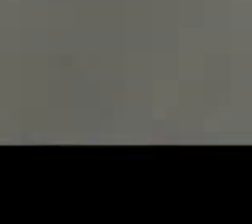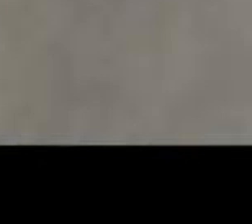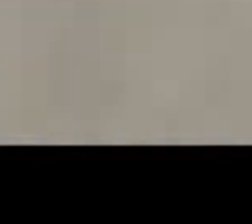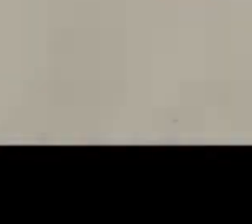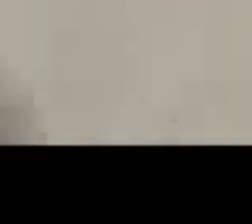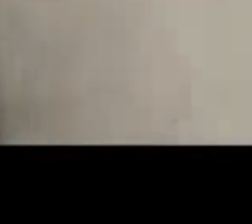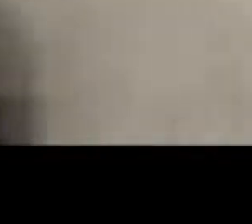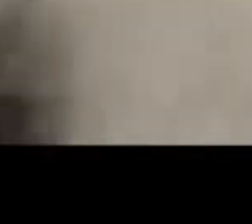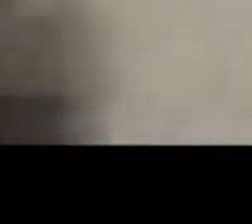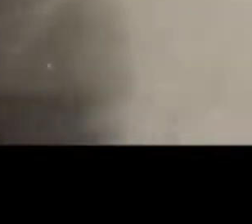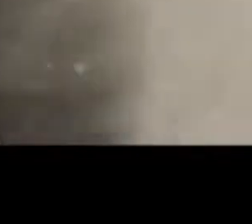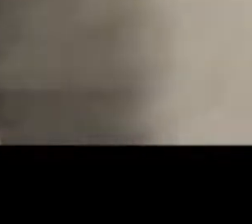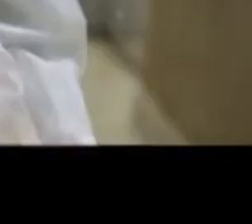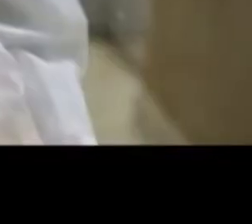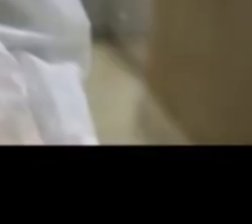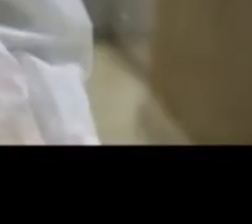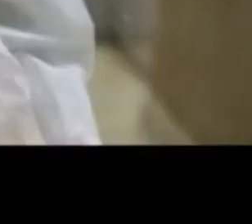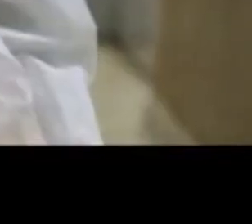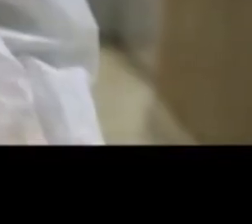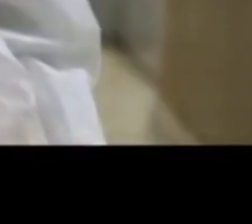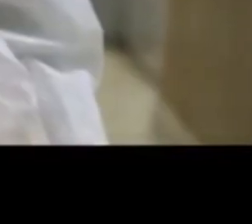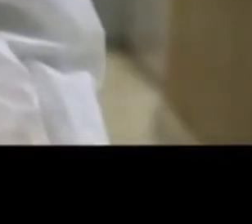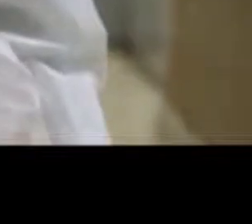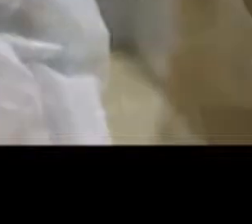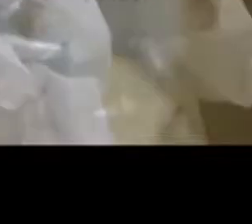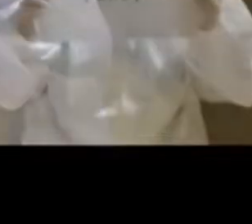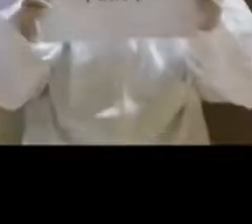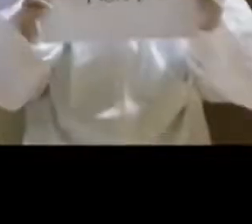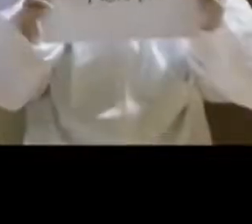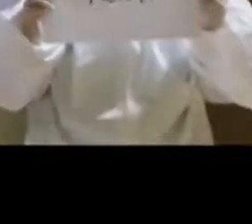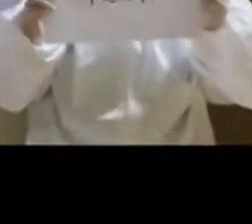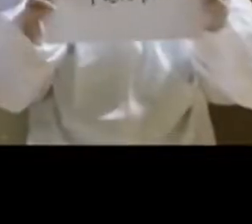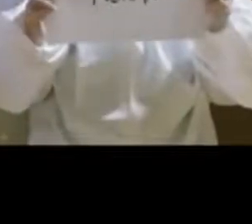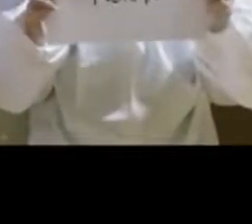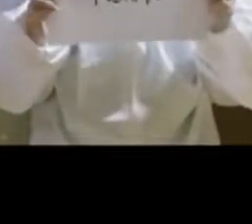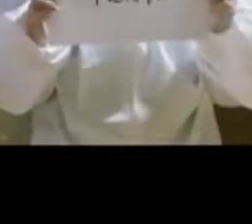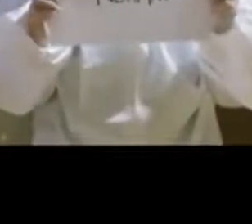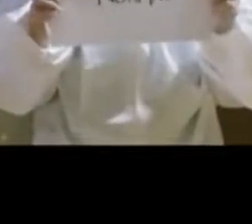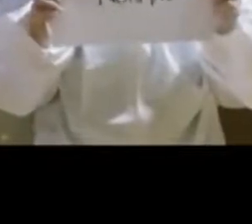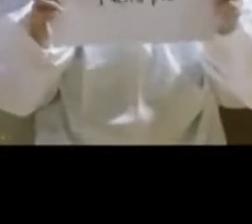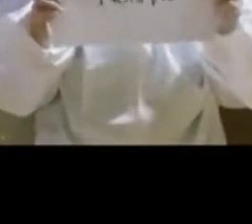Sungguh elok. Jika kalian peduli atas nama kemanusiaan.